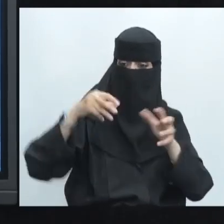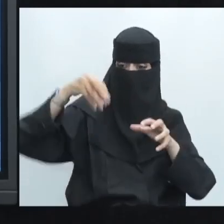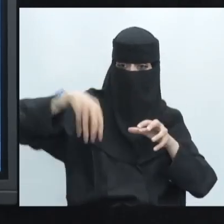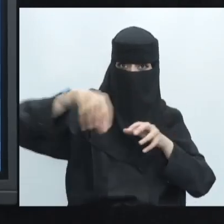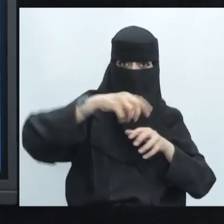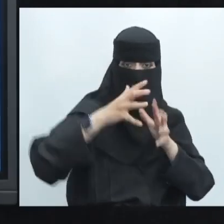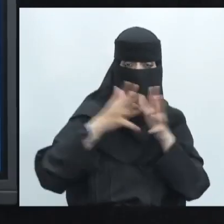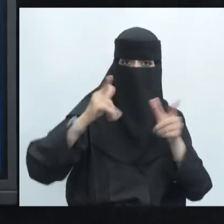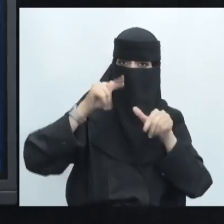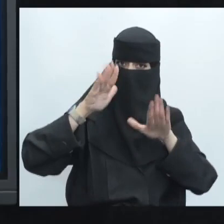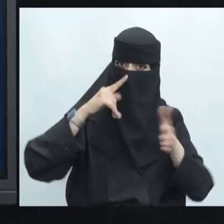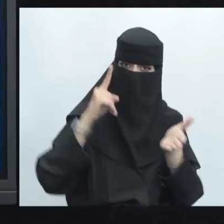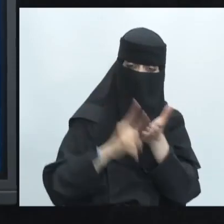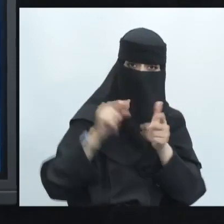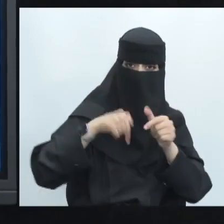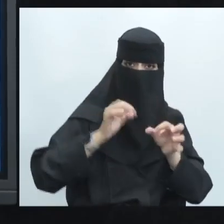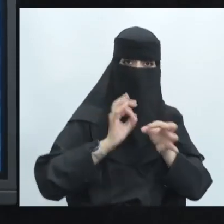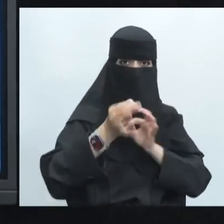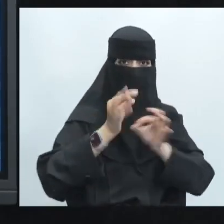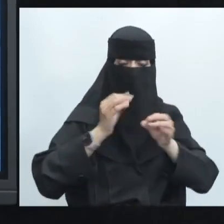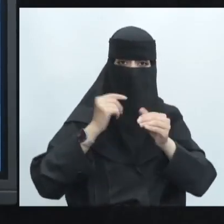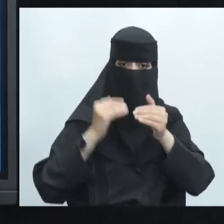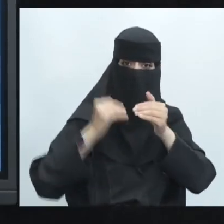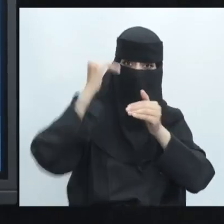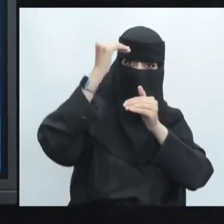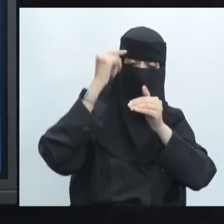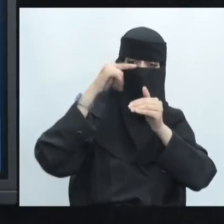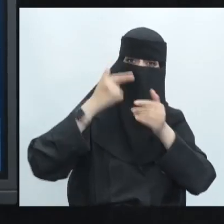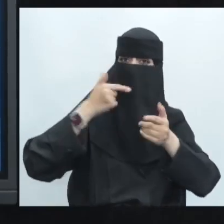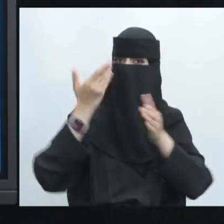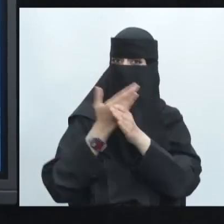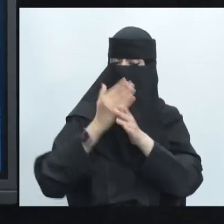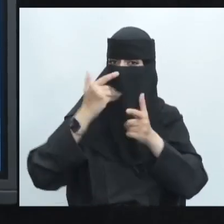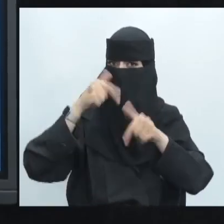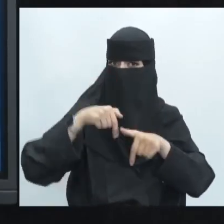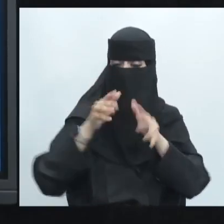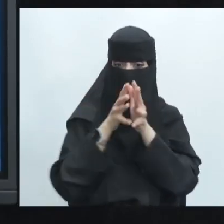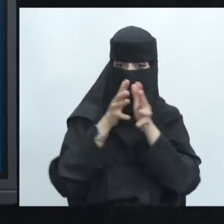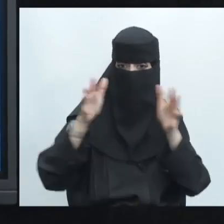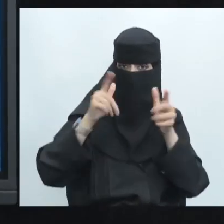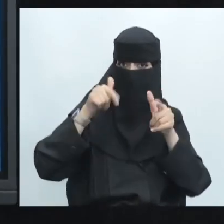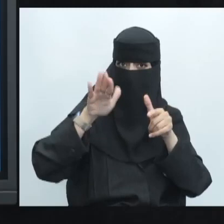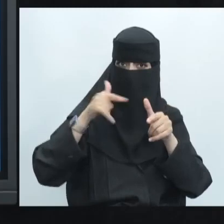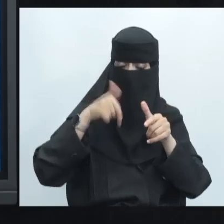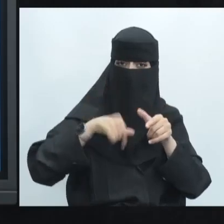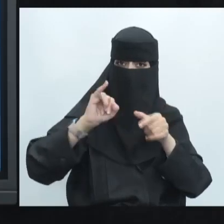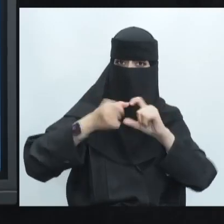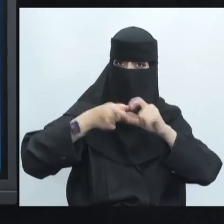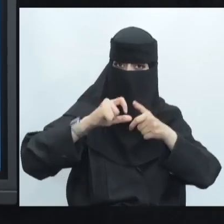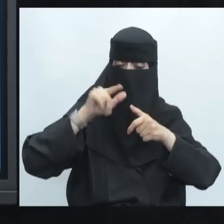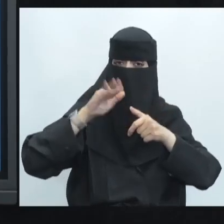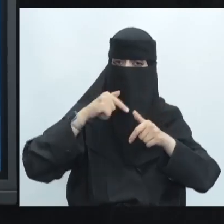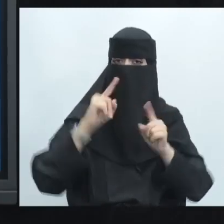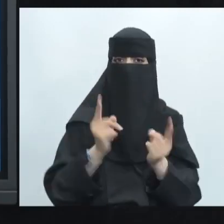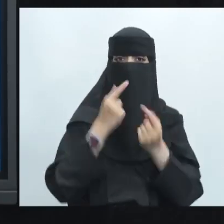كثر اذا لابد ان يكون التنسيق بدرجه اعلى لماذا لان بحجم بكبر حجم المنظمه من